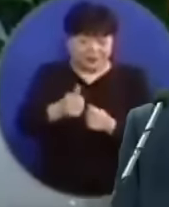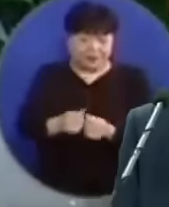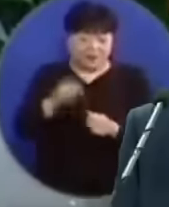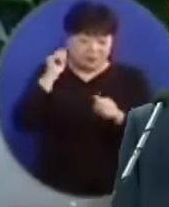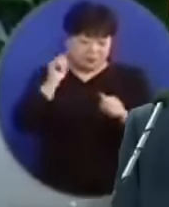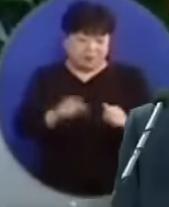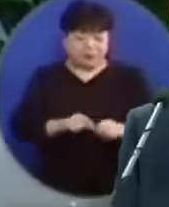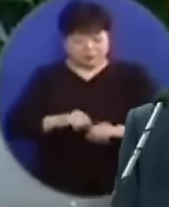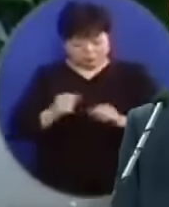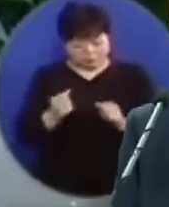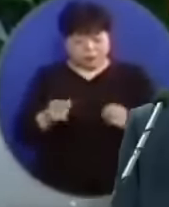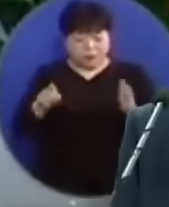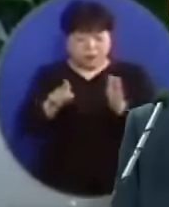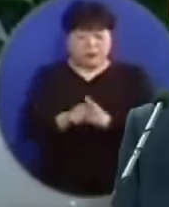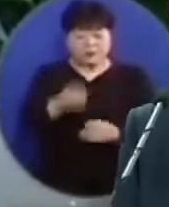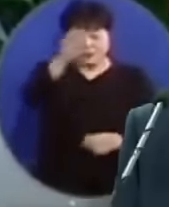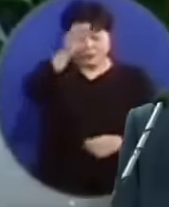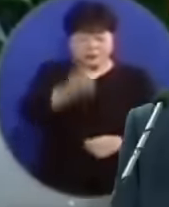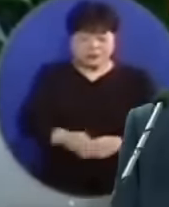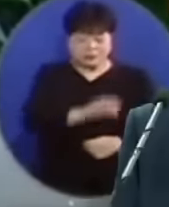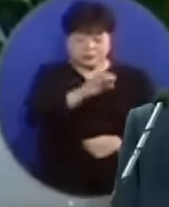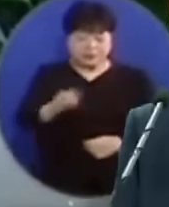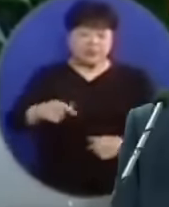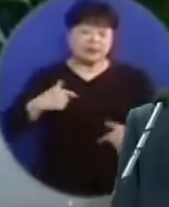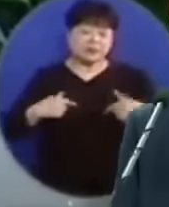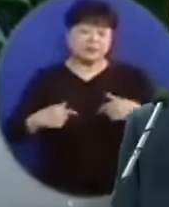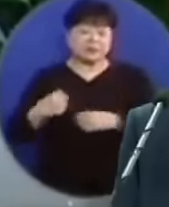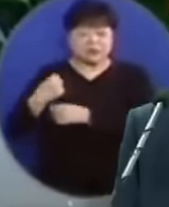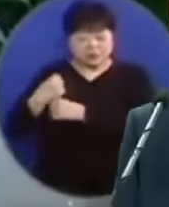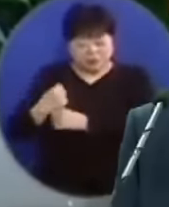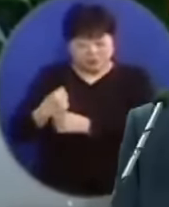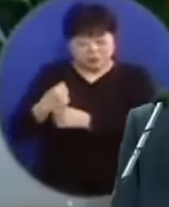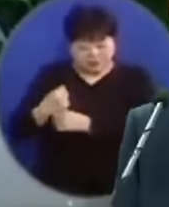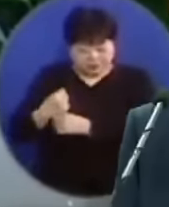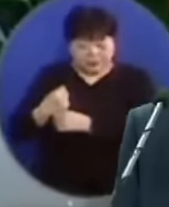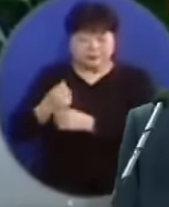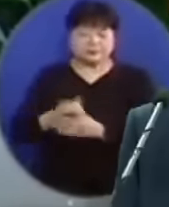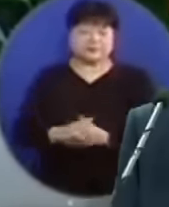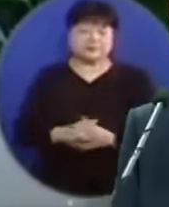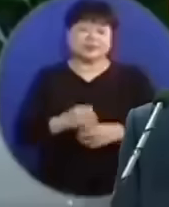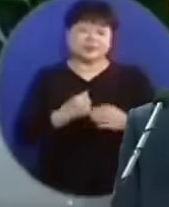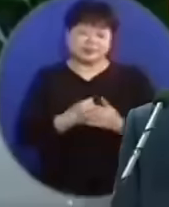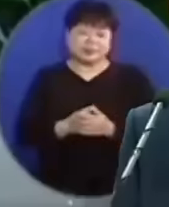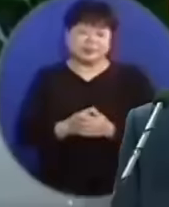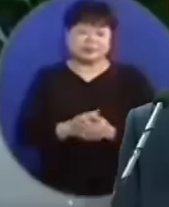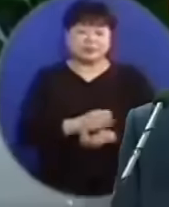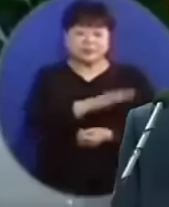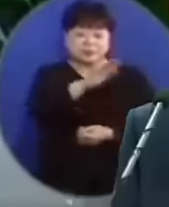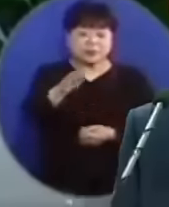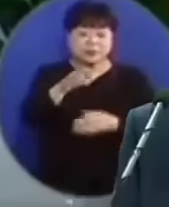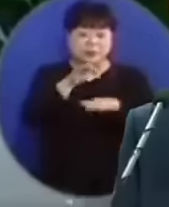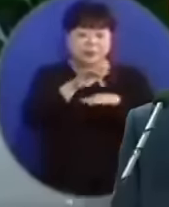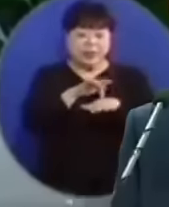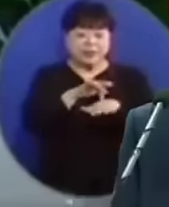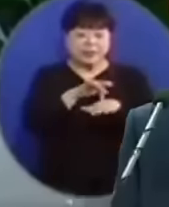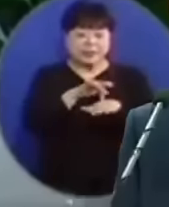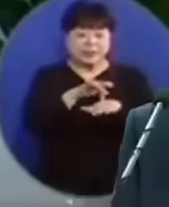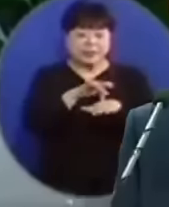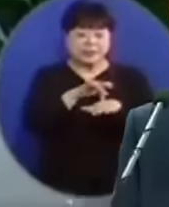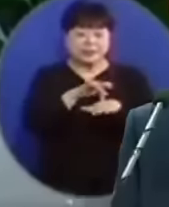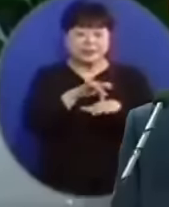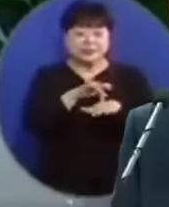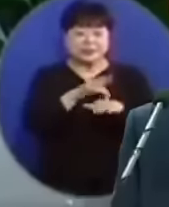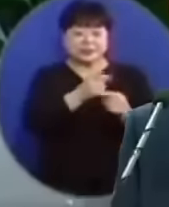명령을 순종하기 위해서 십자가도 기쁘게 걸머진 것입니다. 그러므로 우리는 마귀의 일과